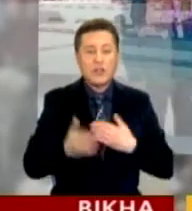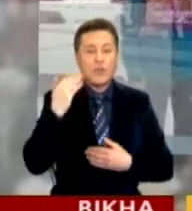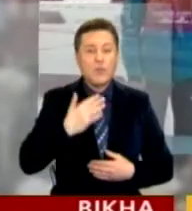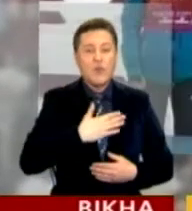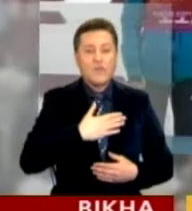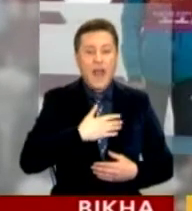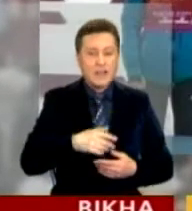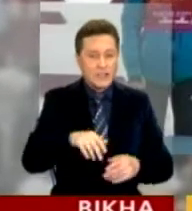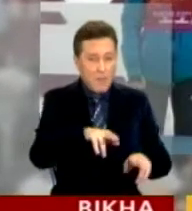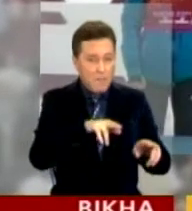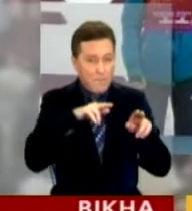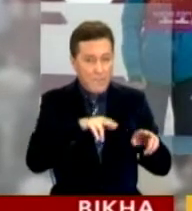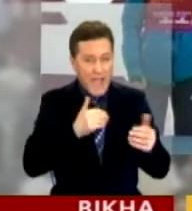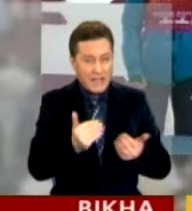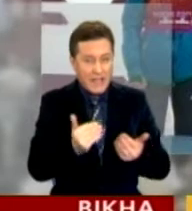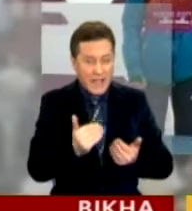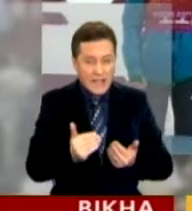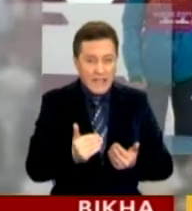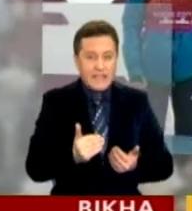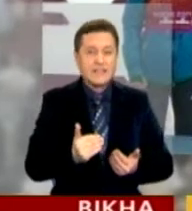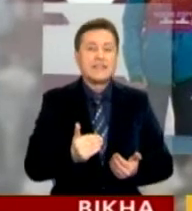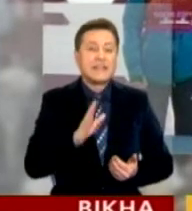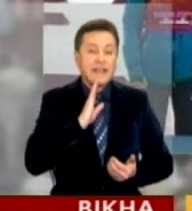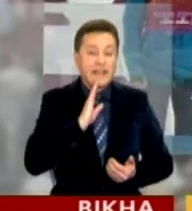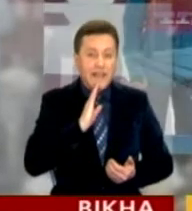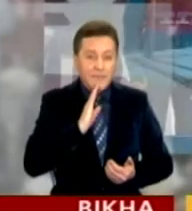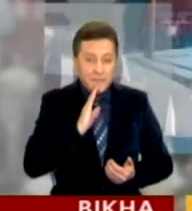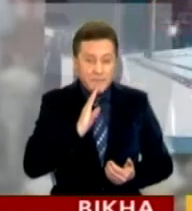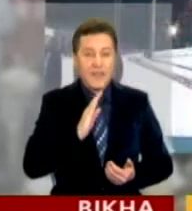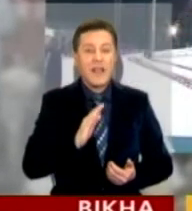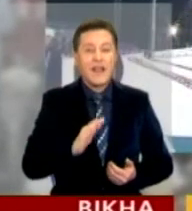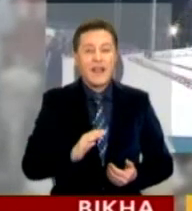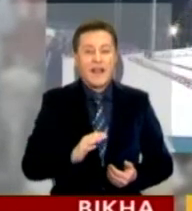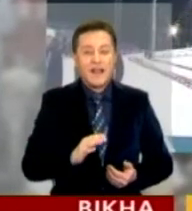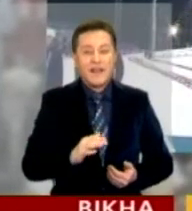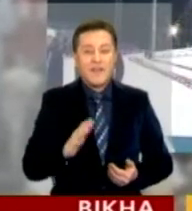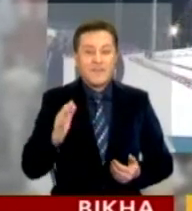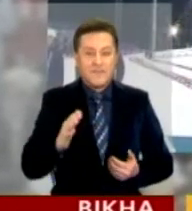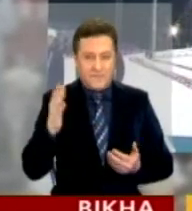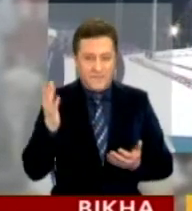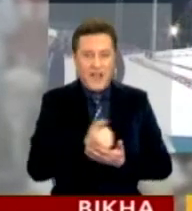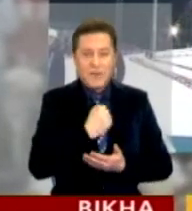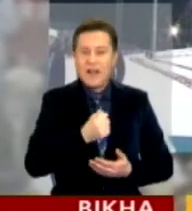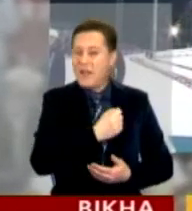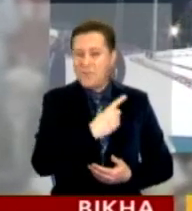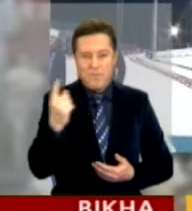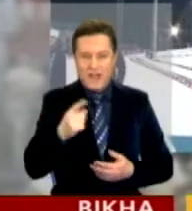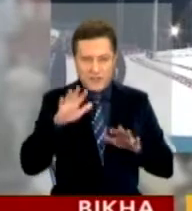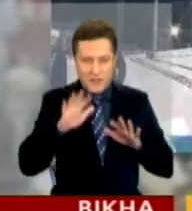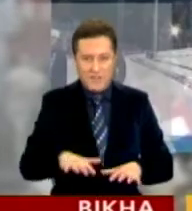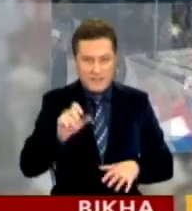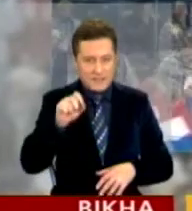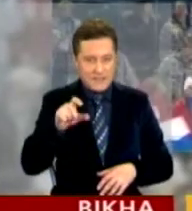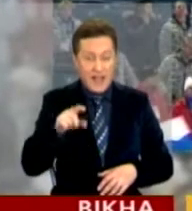наші біатлоністки Віта Семоренко, Юлія Джима, Валя Семоренко і Олена Підгрушна вибороли для України перше місце,